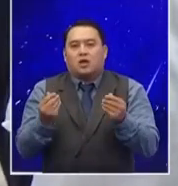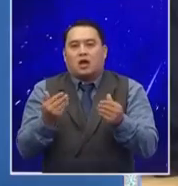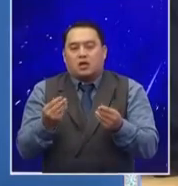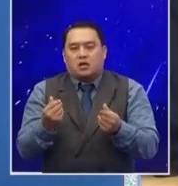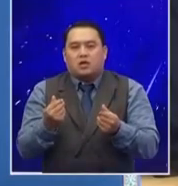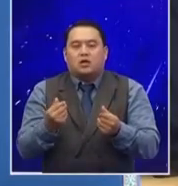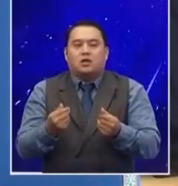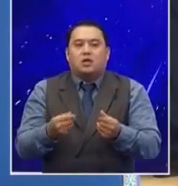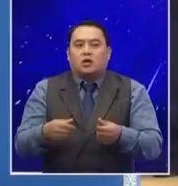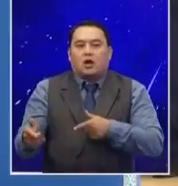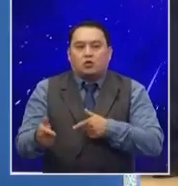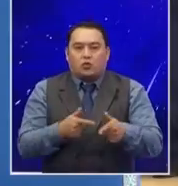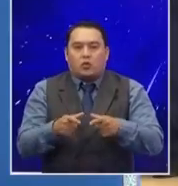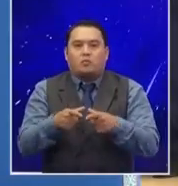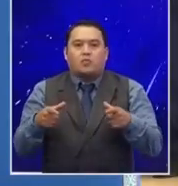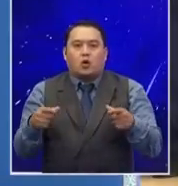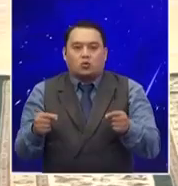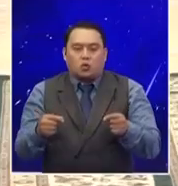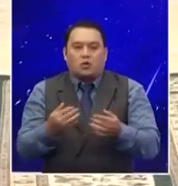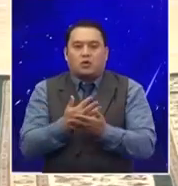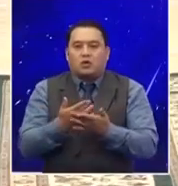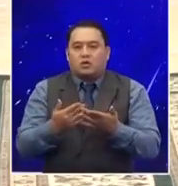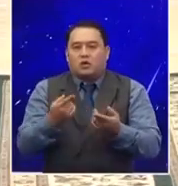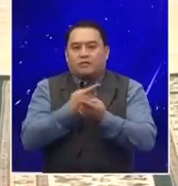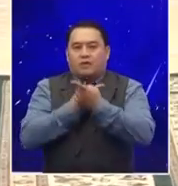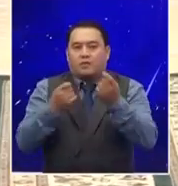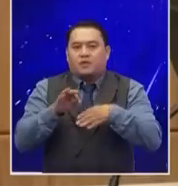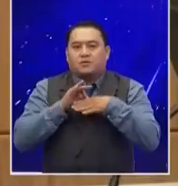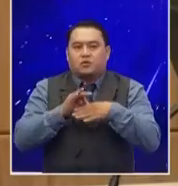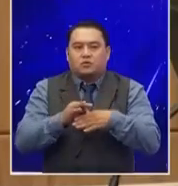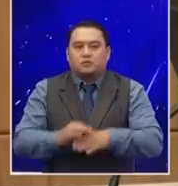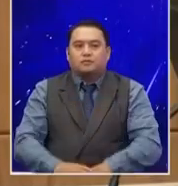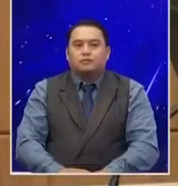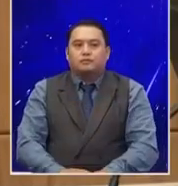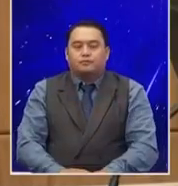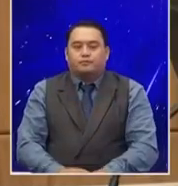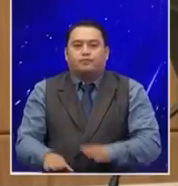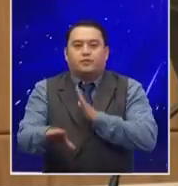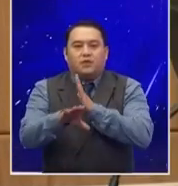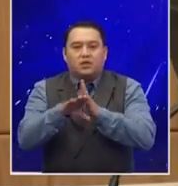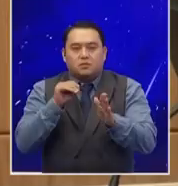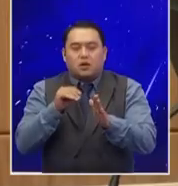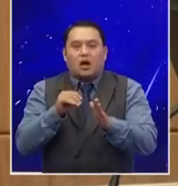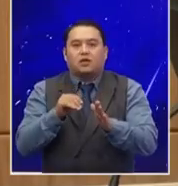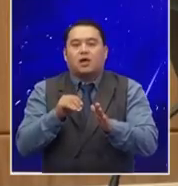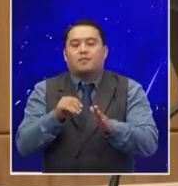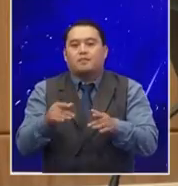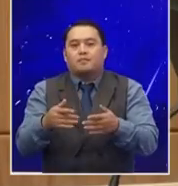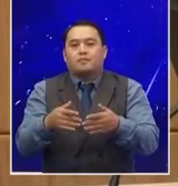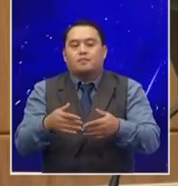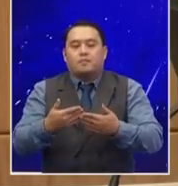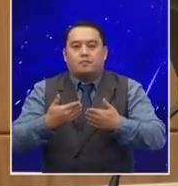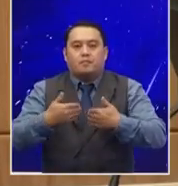на изготовление бюллетеней, полиграфической продукции и информационное сопровождение. Для избрания в депутаты Мажилиса